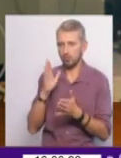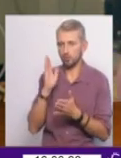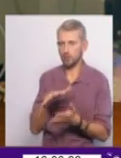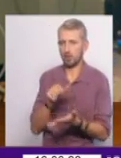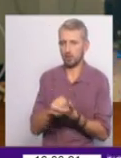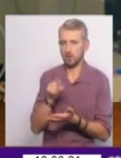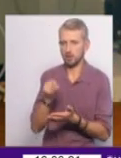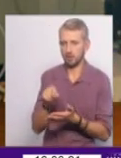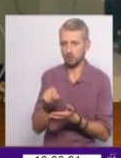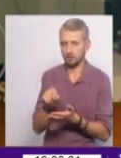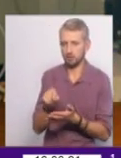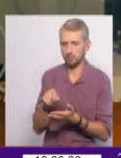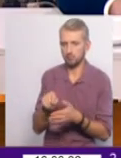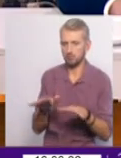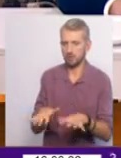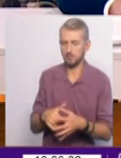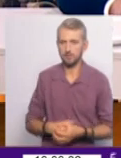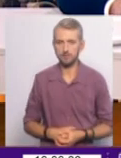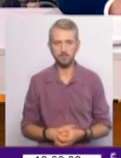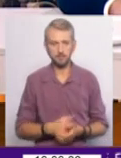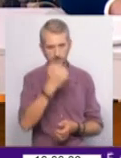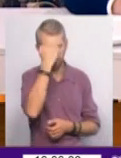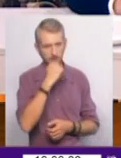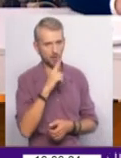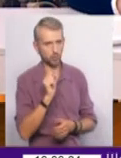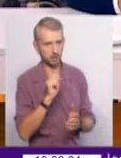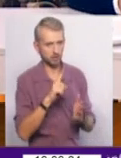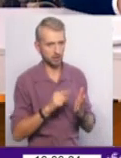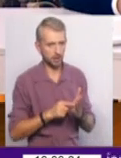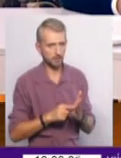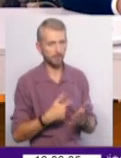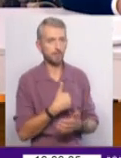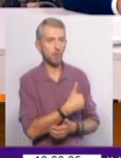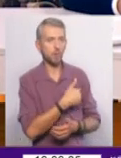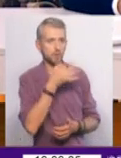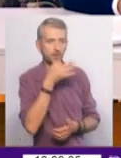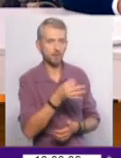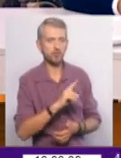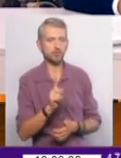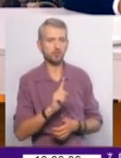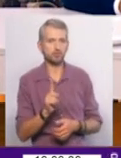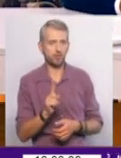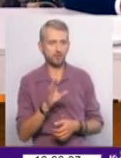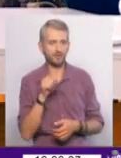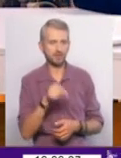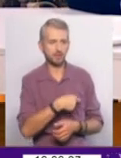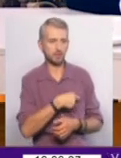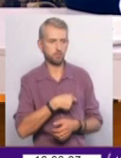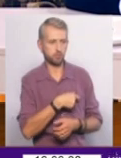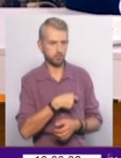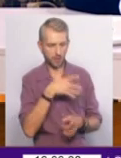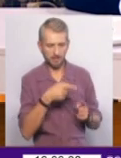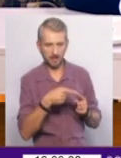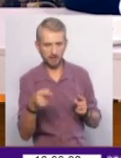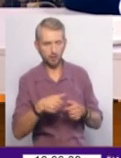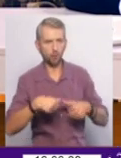опікуватися цим саме локальним місцем. Дякую за запитання. Я хочу зазначити, що в цій депутатській каденції комісія